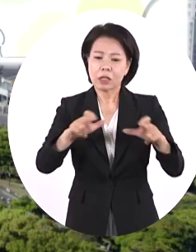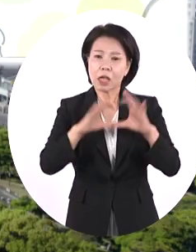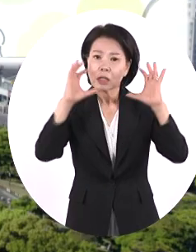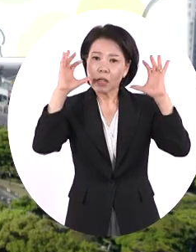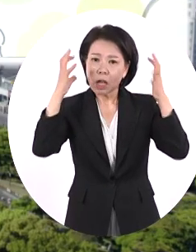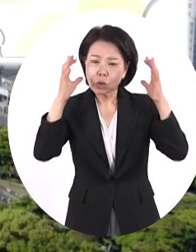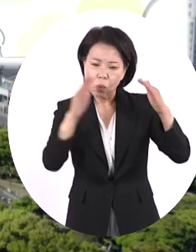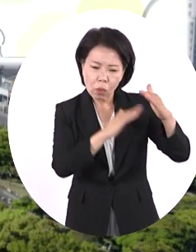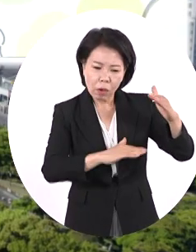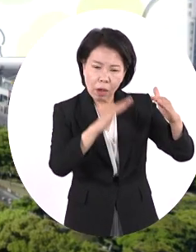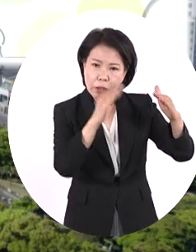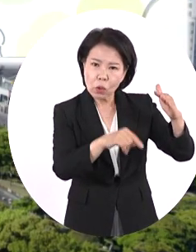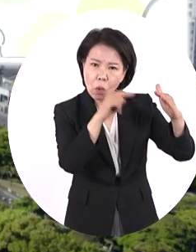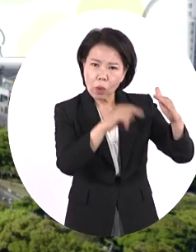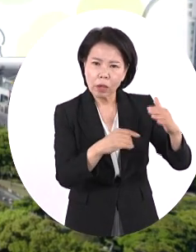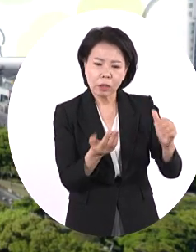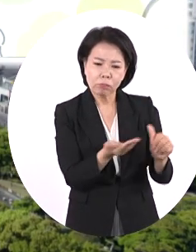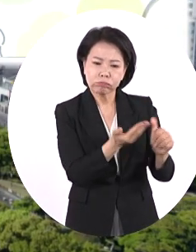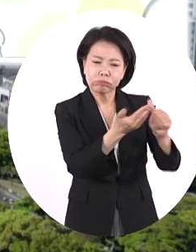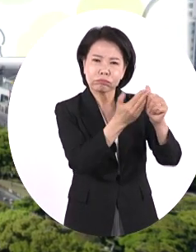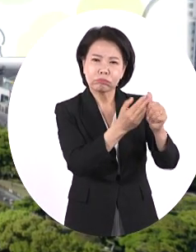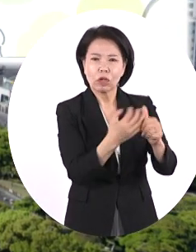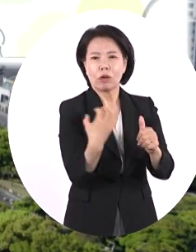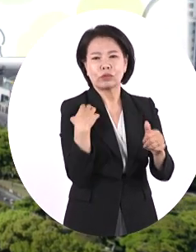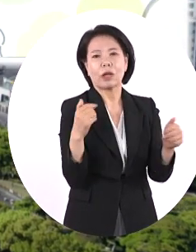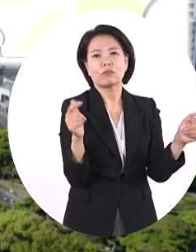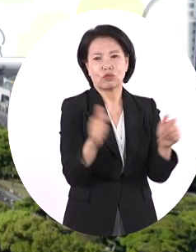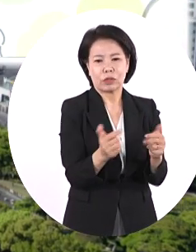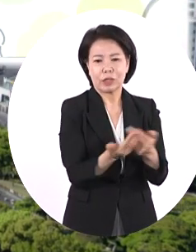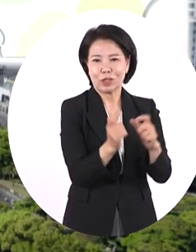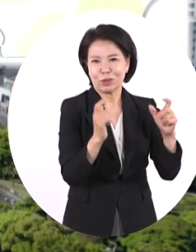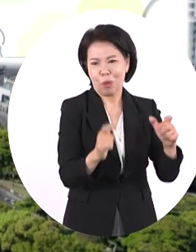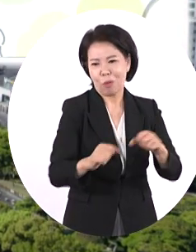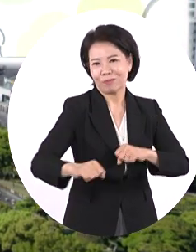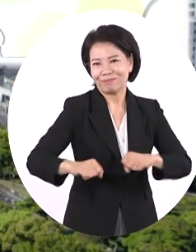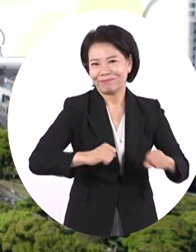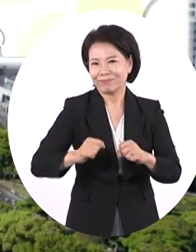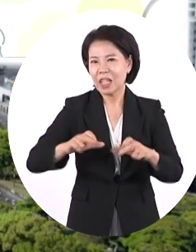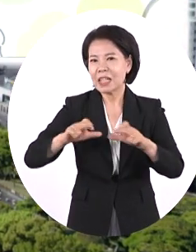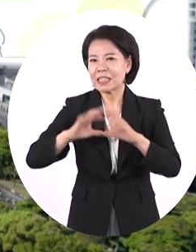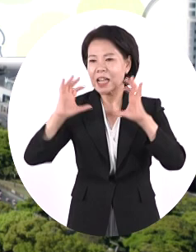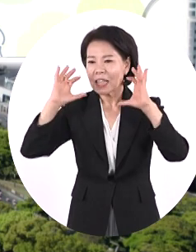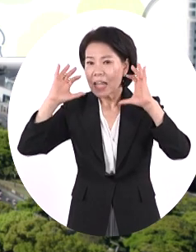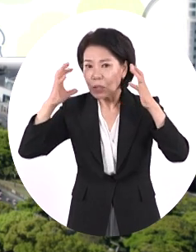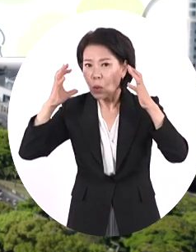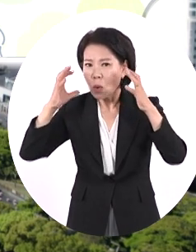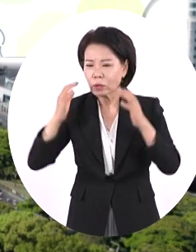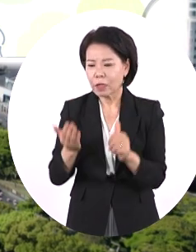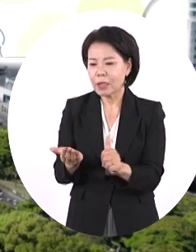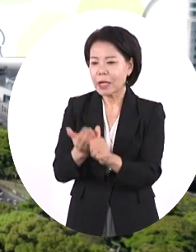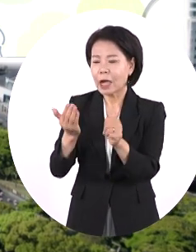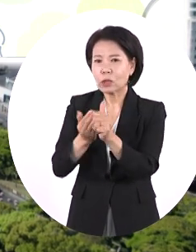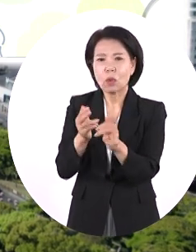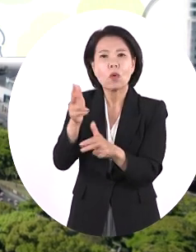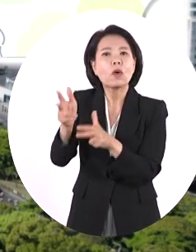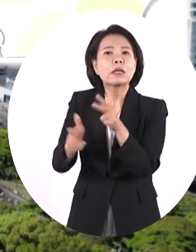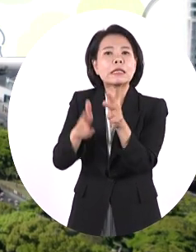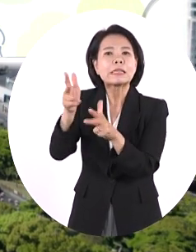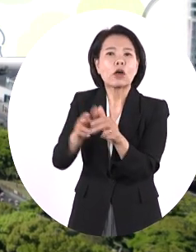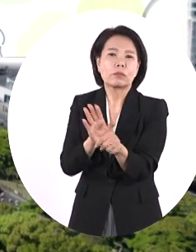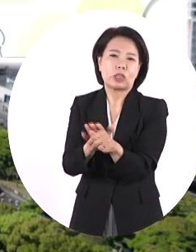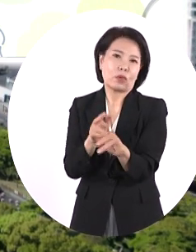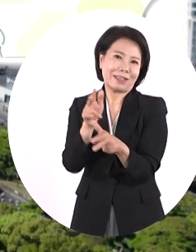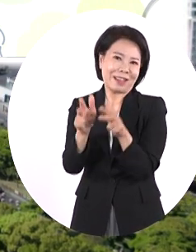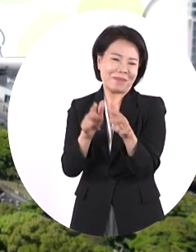장애 아동 가정의 양육 부담을 줄이기 위한 제주특별자치도의 장애 아가족 양육 지원 사업이